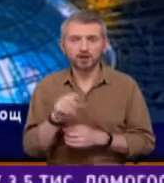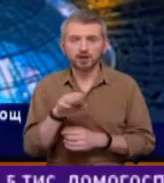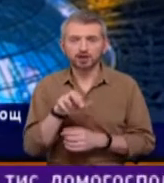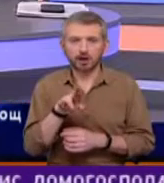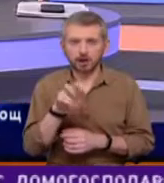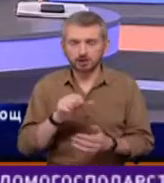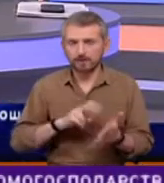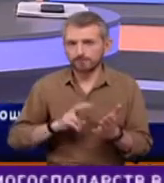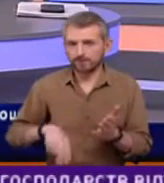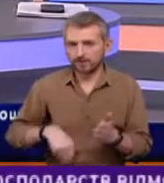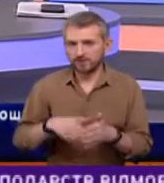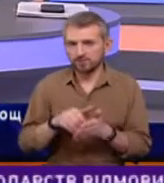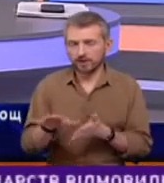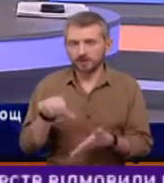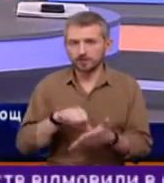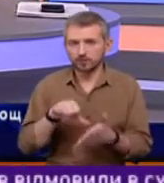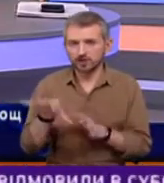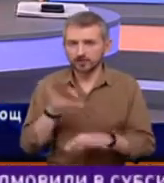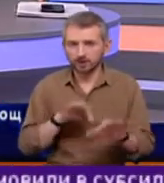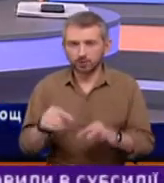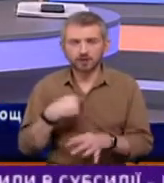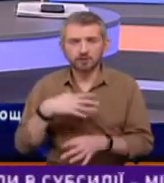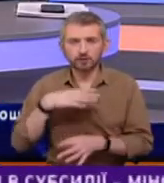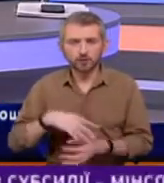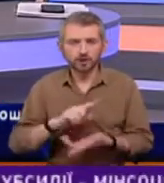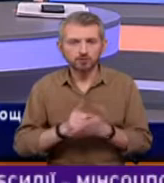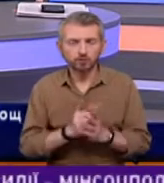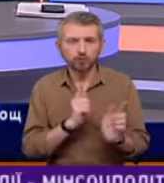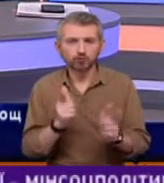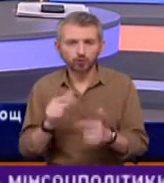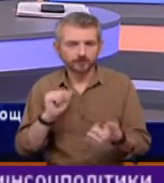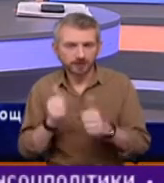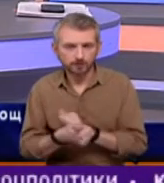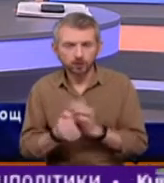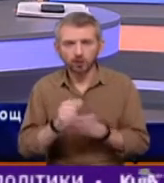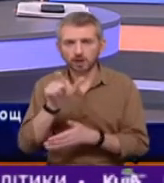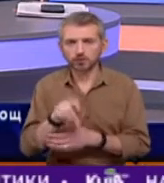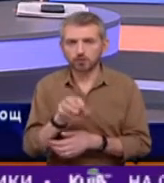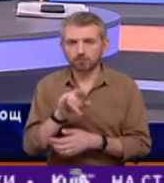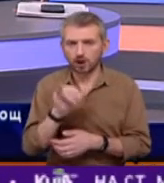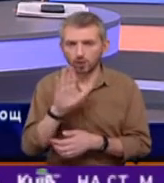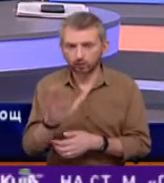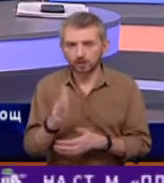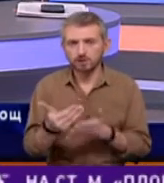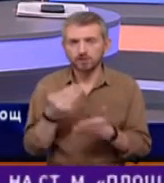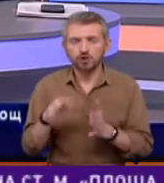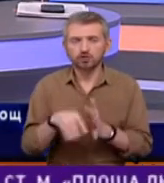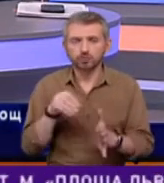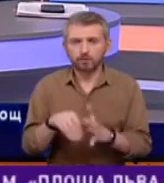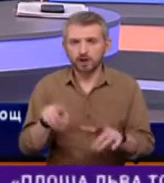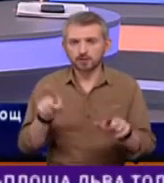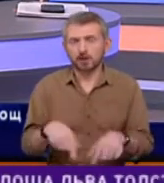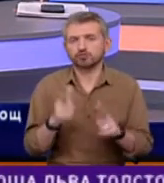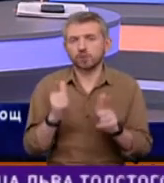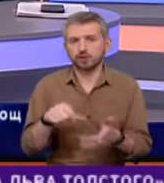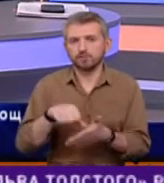Таяна відмовляється від участі у відборі, нам довелось терміново узгоджувати заміну. Кандидатуру Марув напередодні жеребкування також